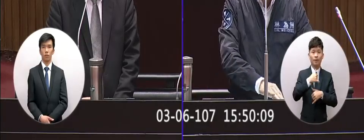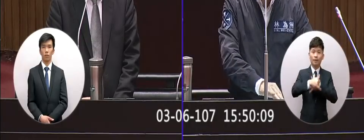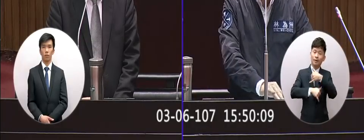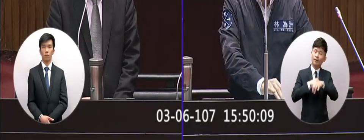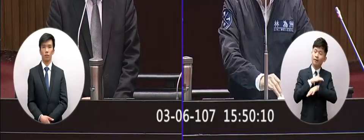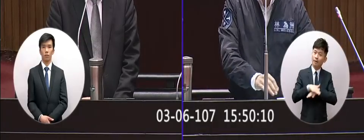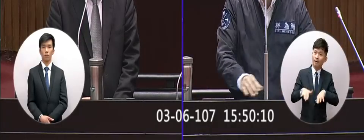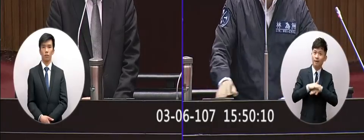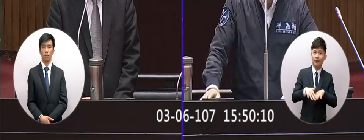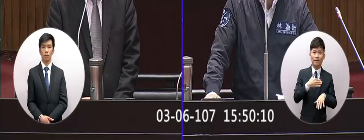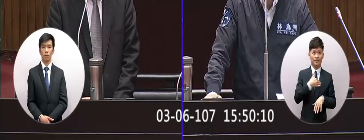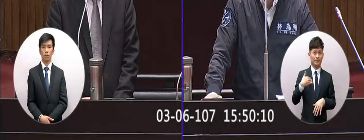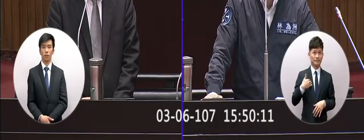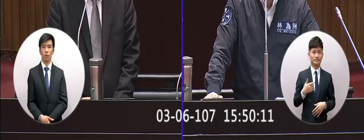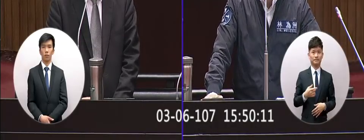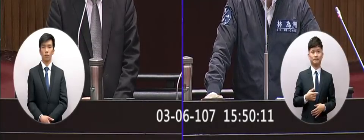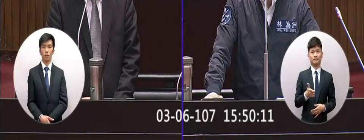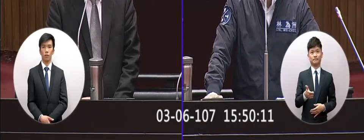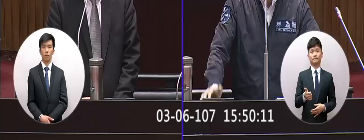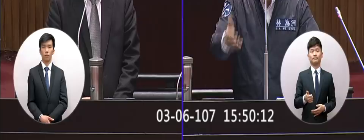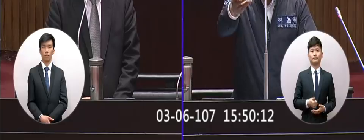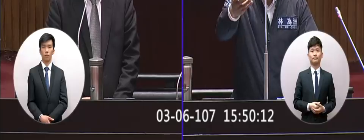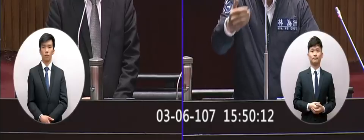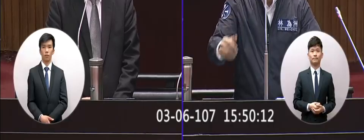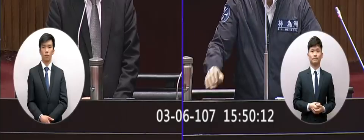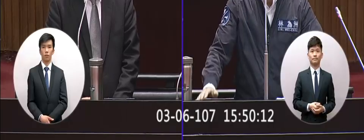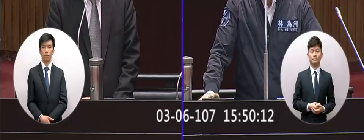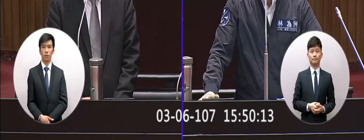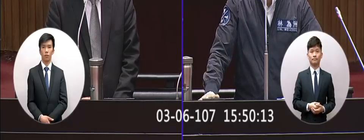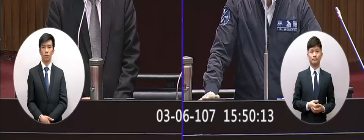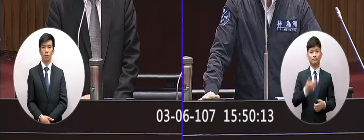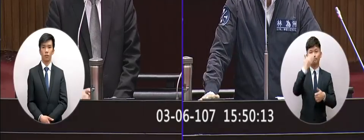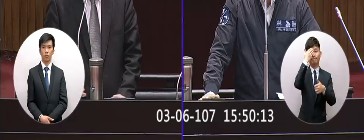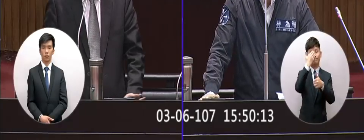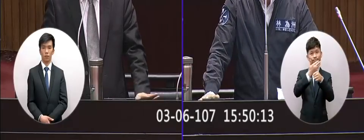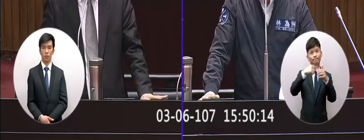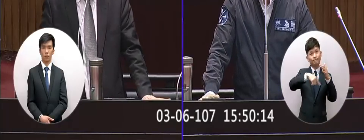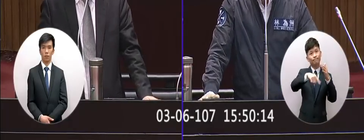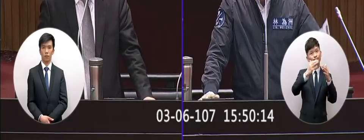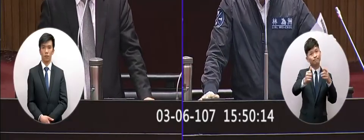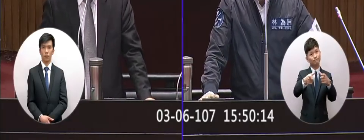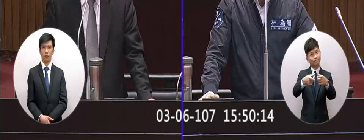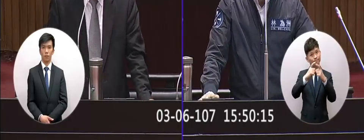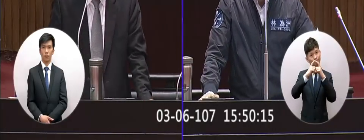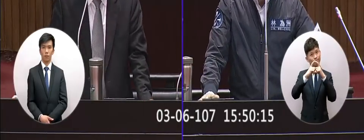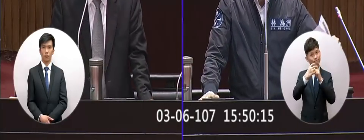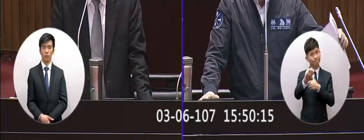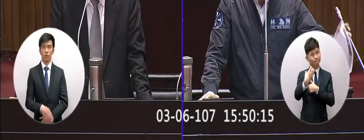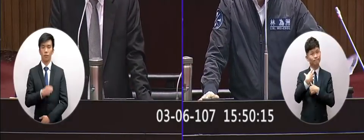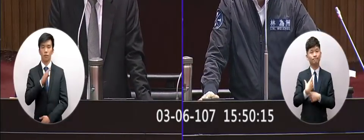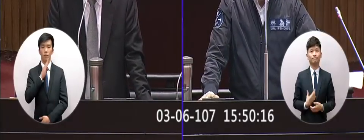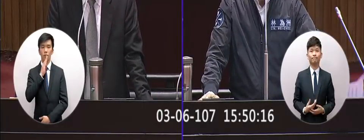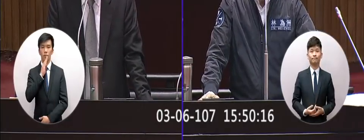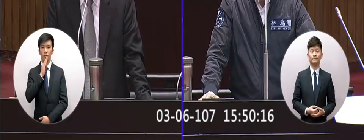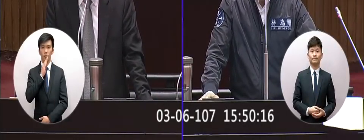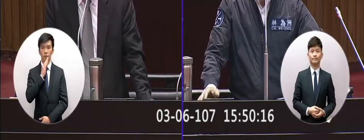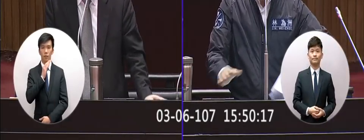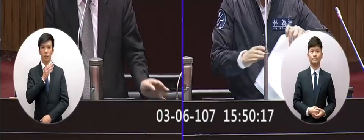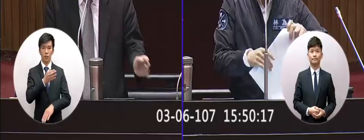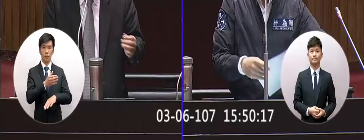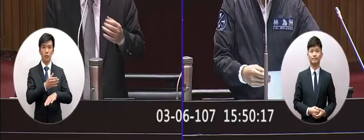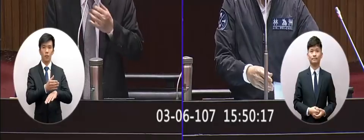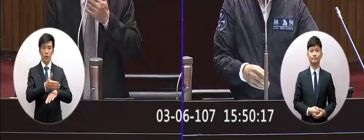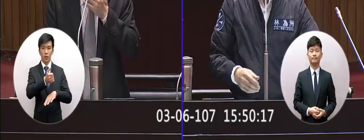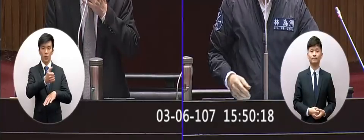乐业了。这一部分可以请院长回应一下。 是，感谢林委员